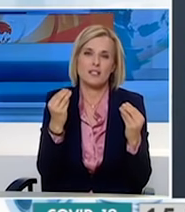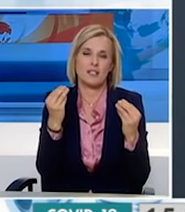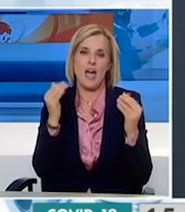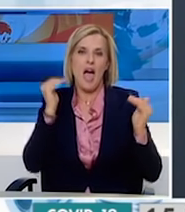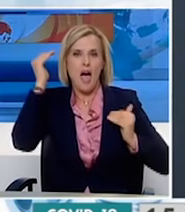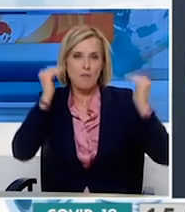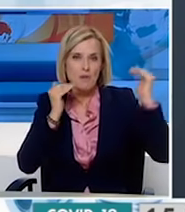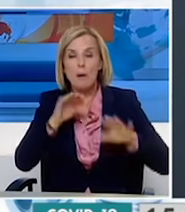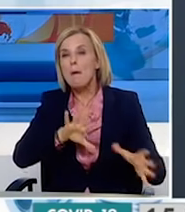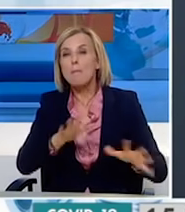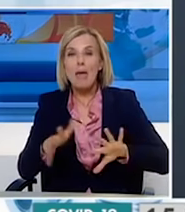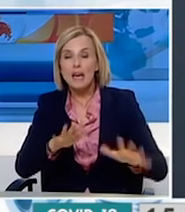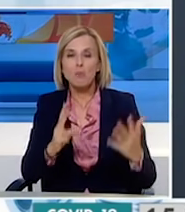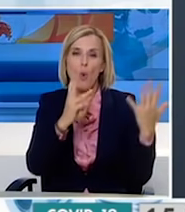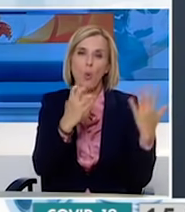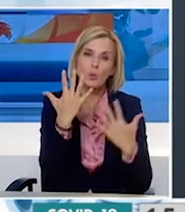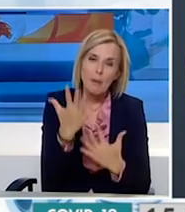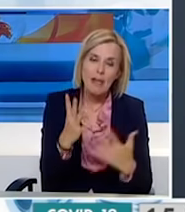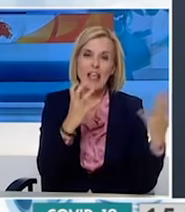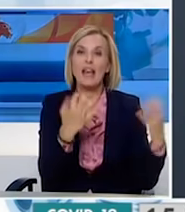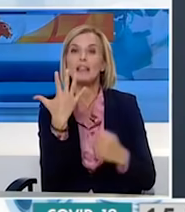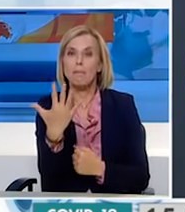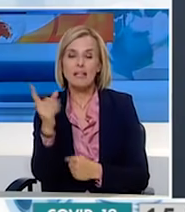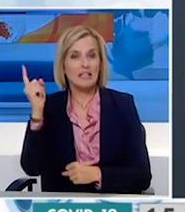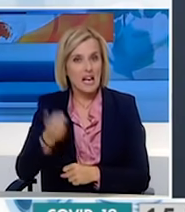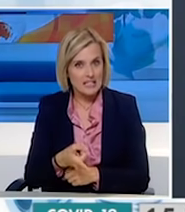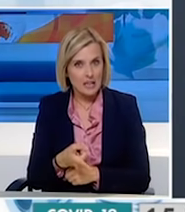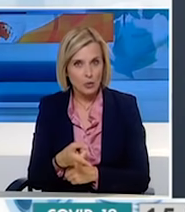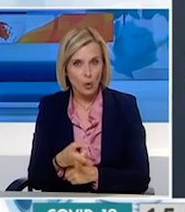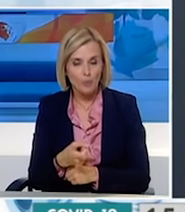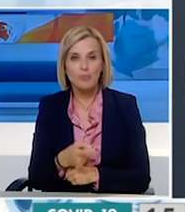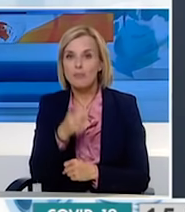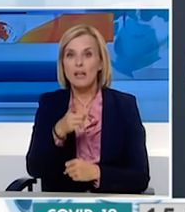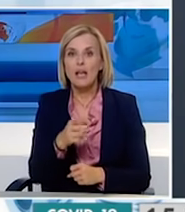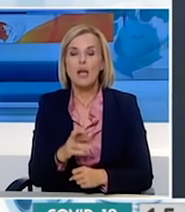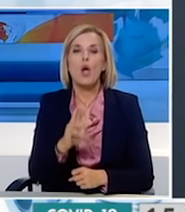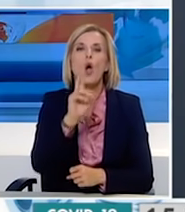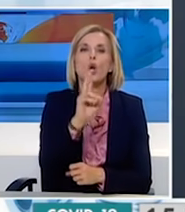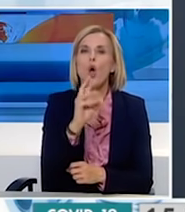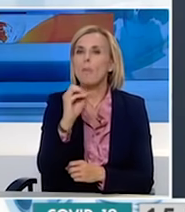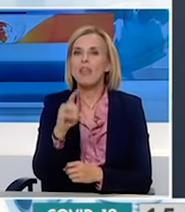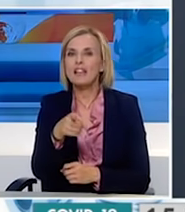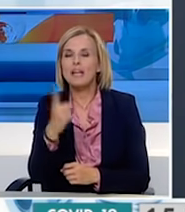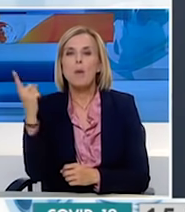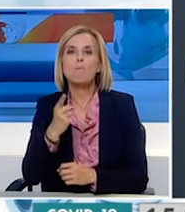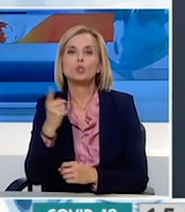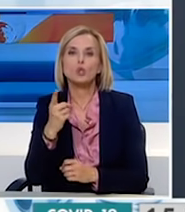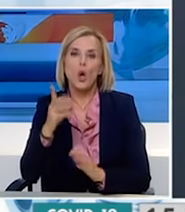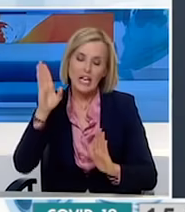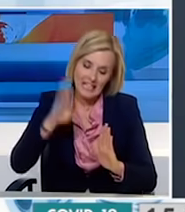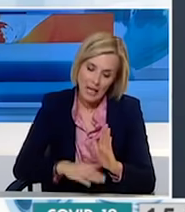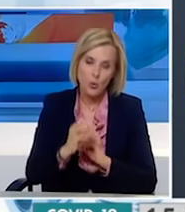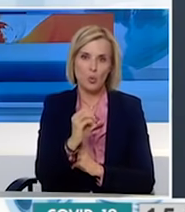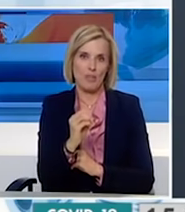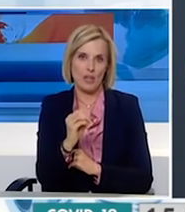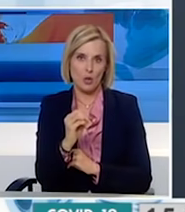βεβαιότητα 85-90%, 95% το ρο 0 είναι εκεί. Άρα χρειάζεται λοιπόν προσοχή όταν προσπαθούμε